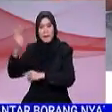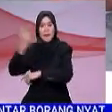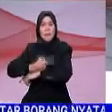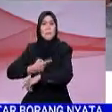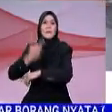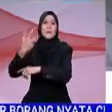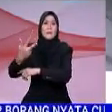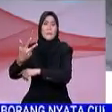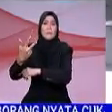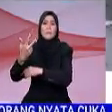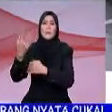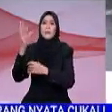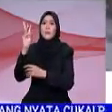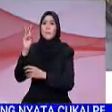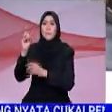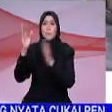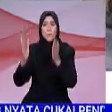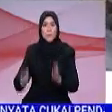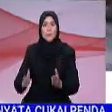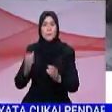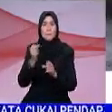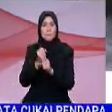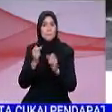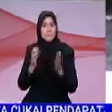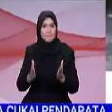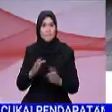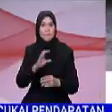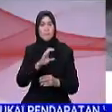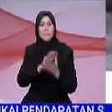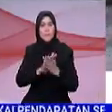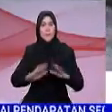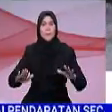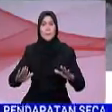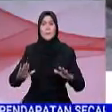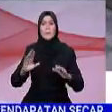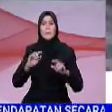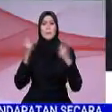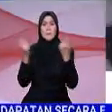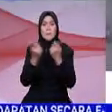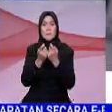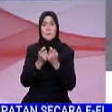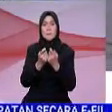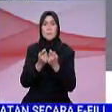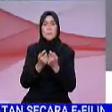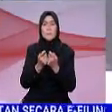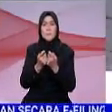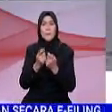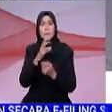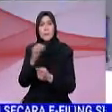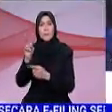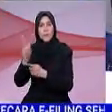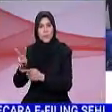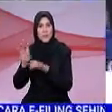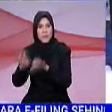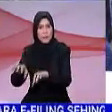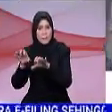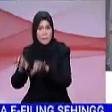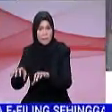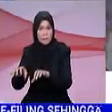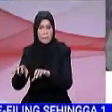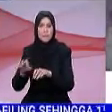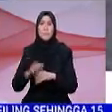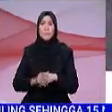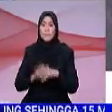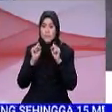ini melibatkan lebih 60 anggota pelbagai agensi keselamatan termasuk pasukan penyelamat di air serta dua anjing pengesan.